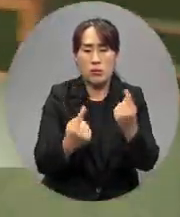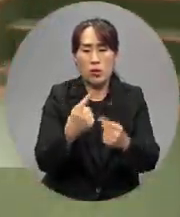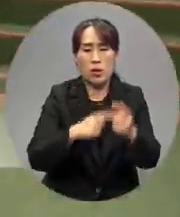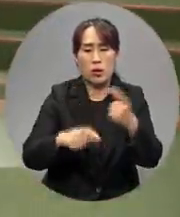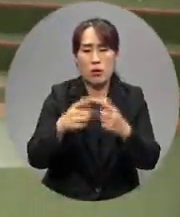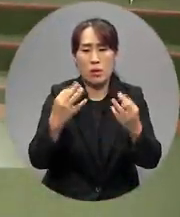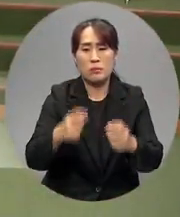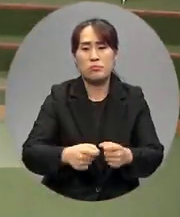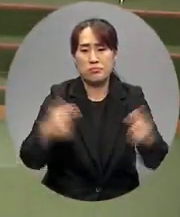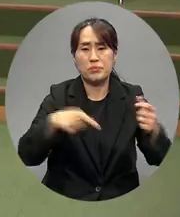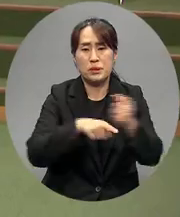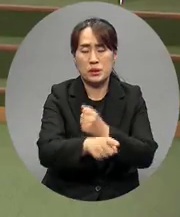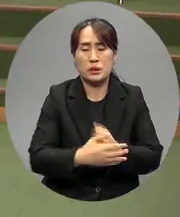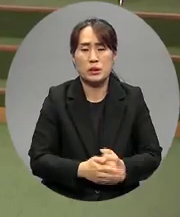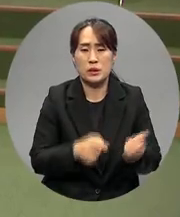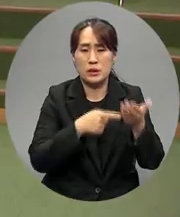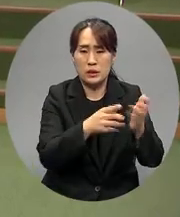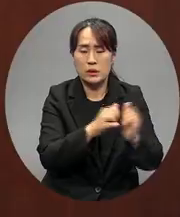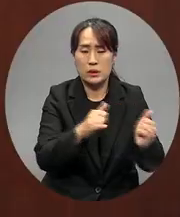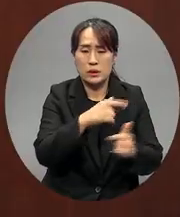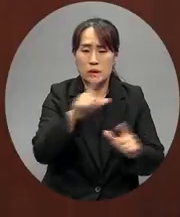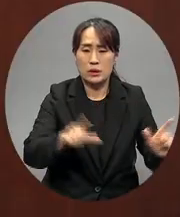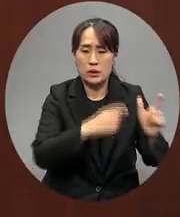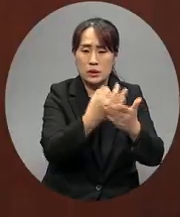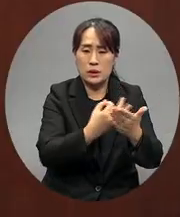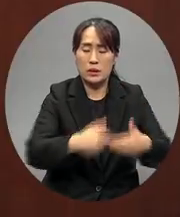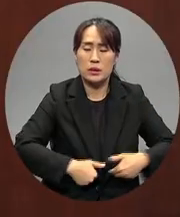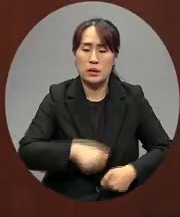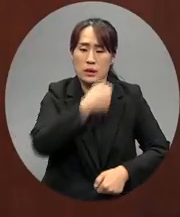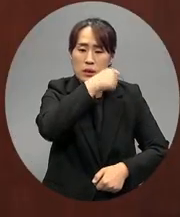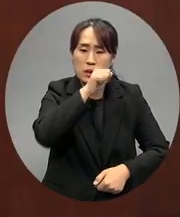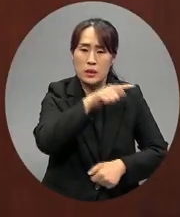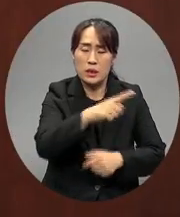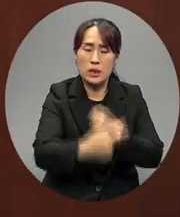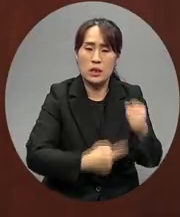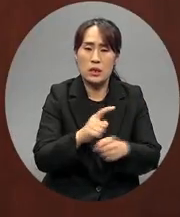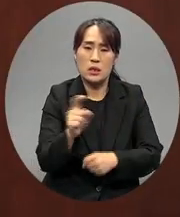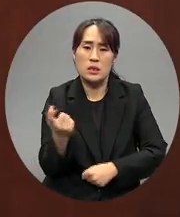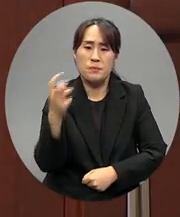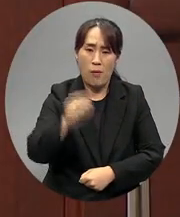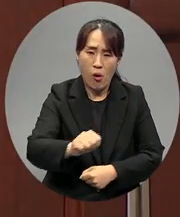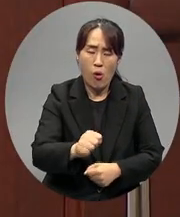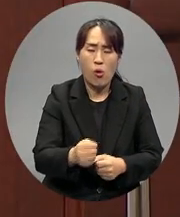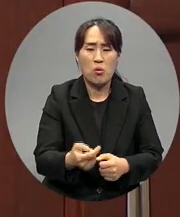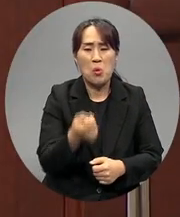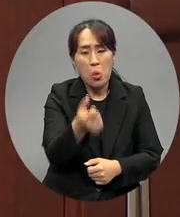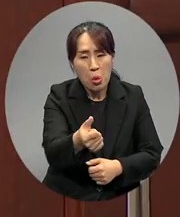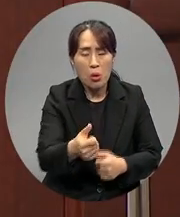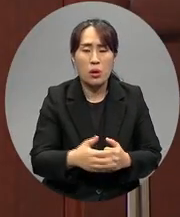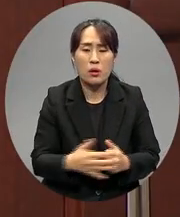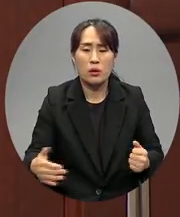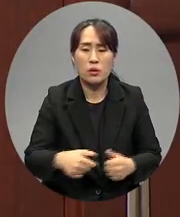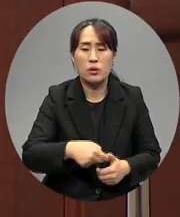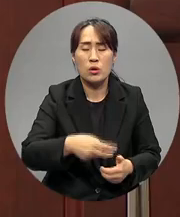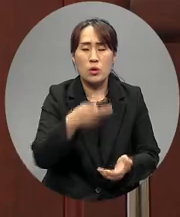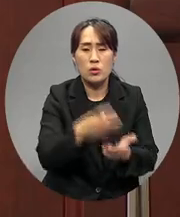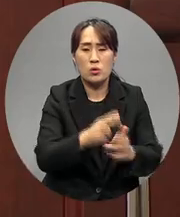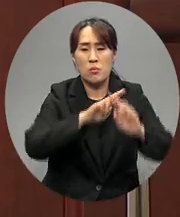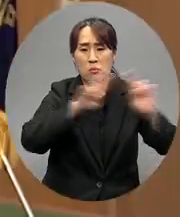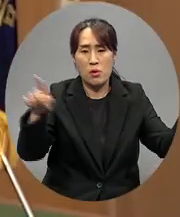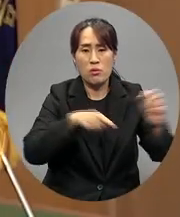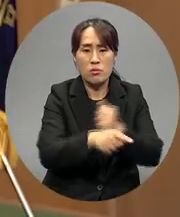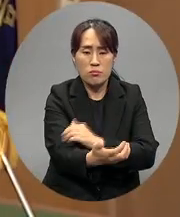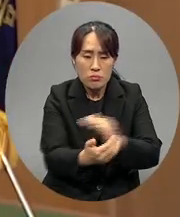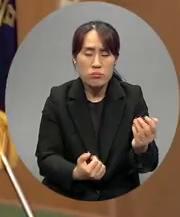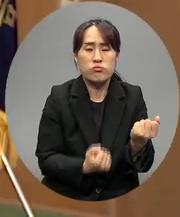취지입니다. 청구인 측은 생활임금을 주는 데 필요한 예산이 한 해 10억 원가량으로 많지 않고 조례를 폐기한 이유도